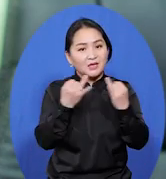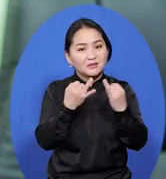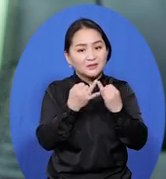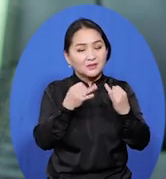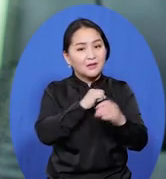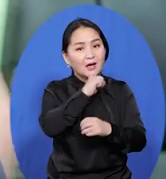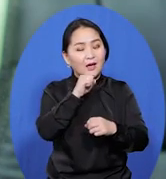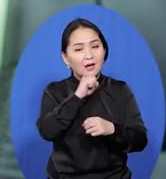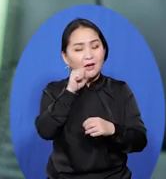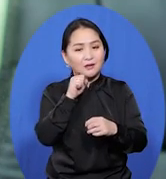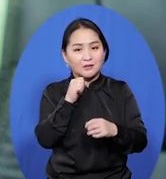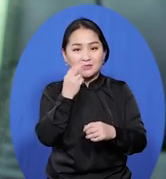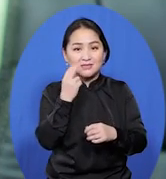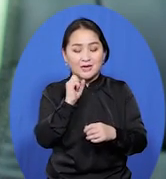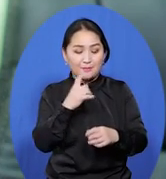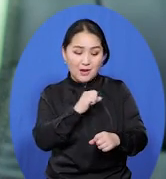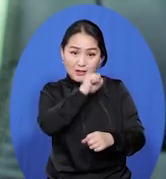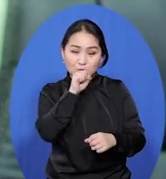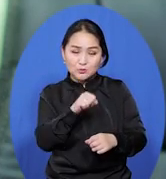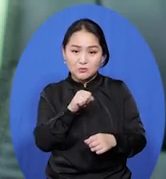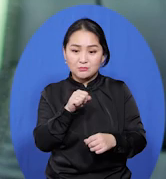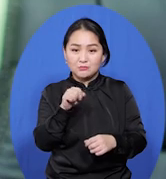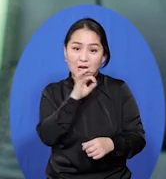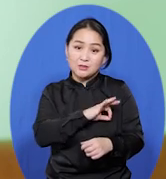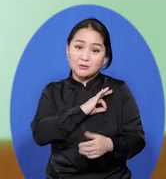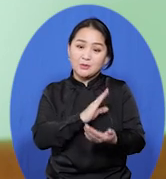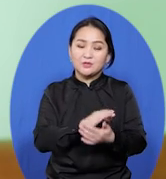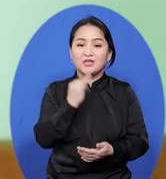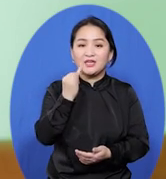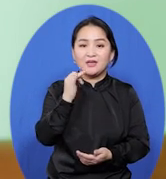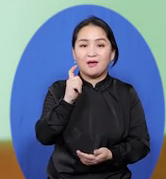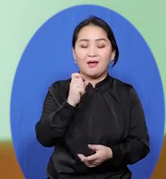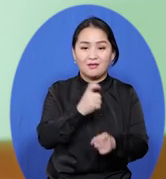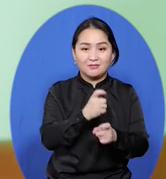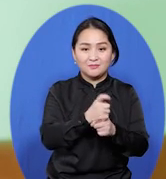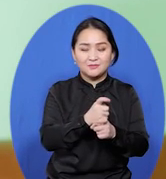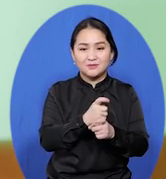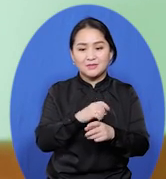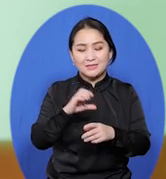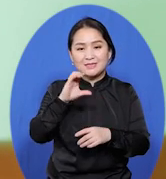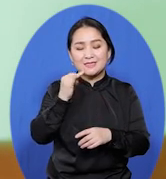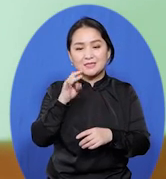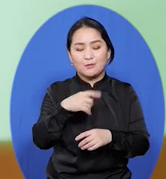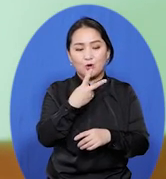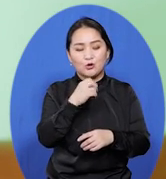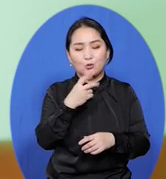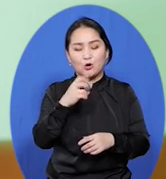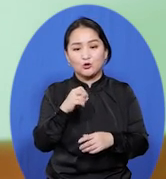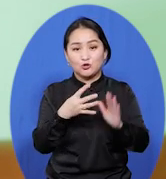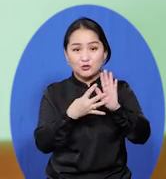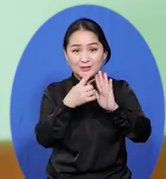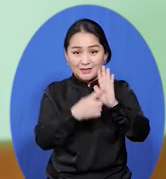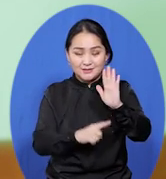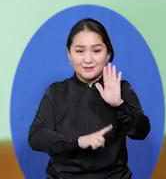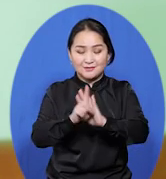Цахимчлалын асуудал хэр одоо өргөж өгч юм Булган аймгийн хувьд ий халамж систем маань халамж дээр 2020 оны 9 сараас эхлээд